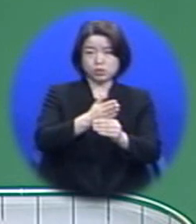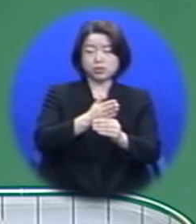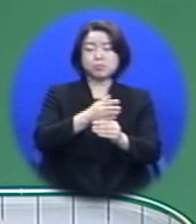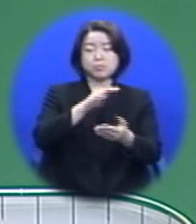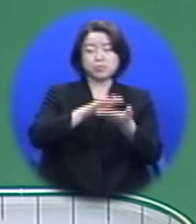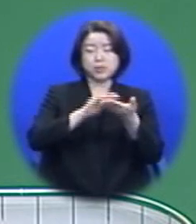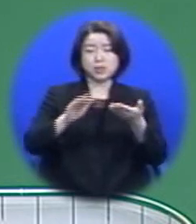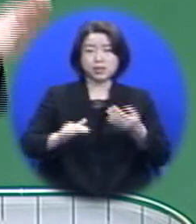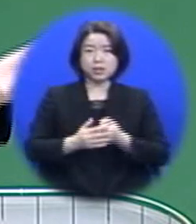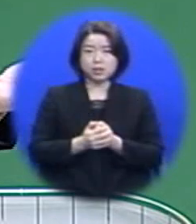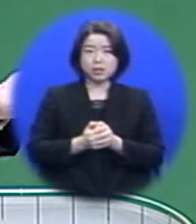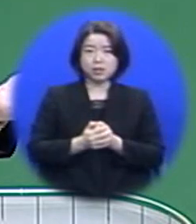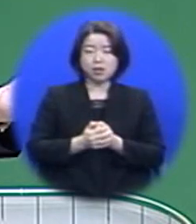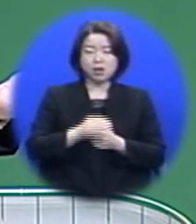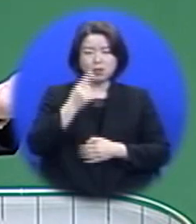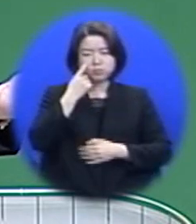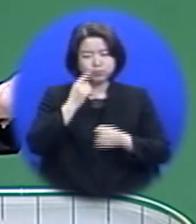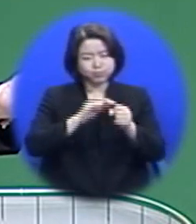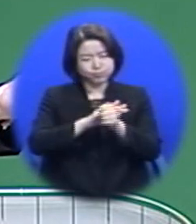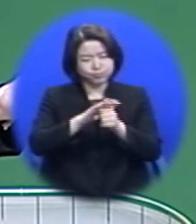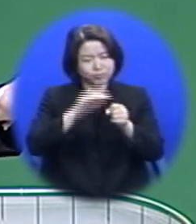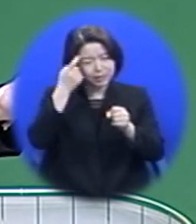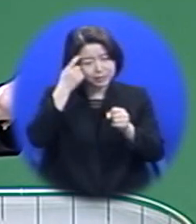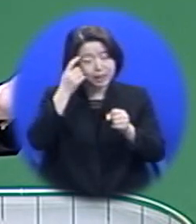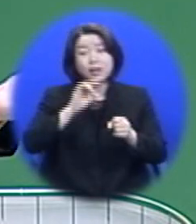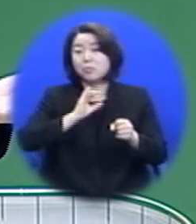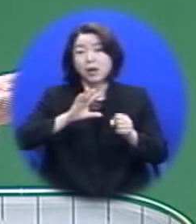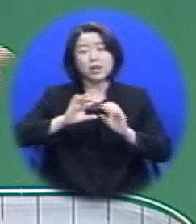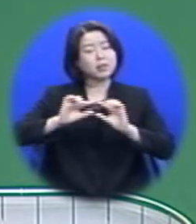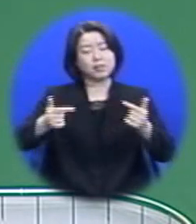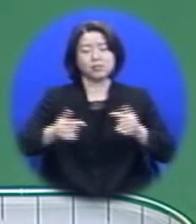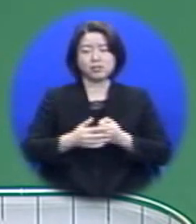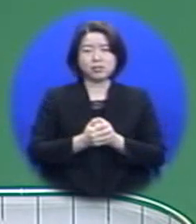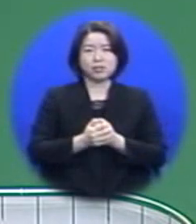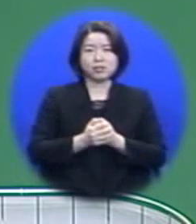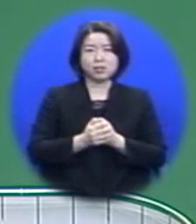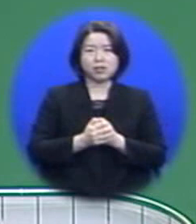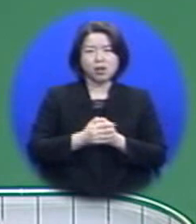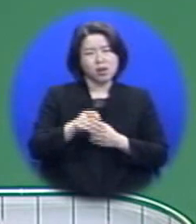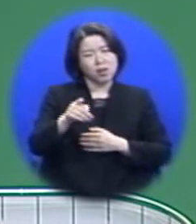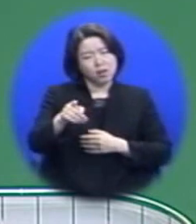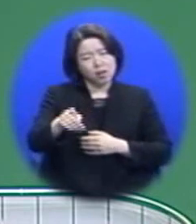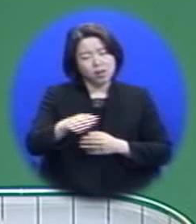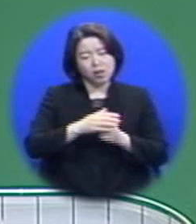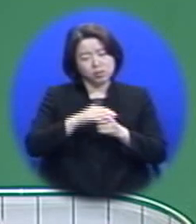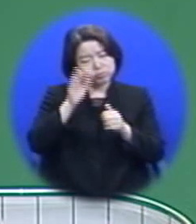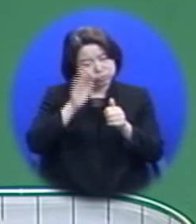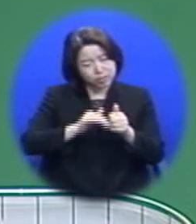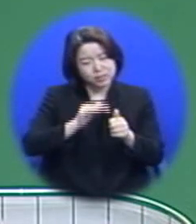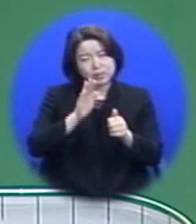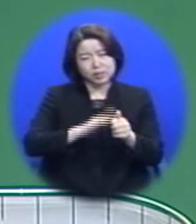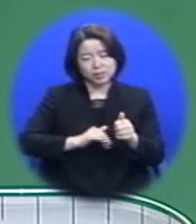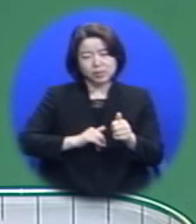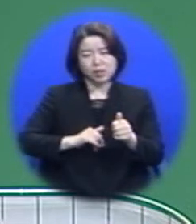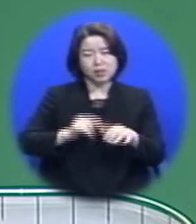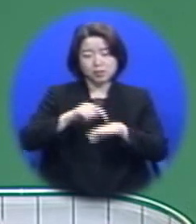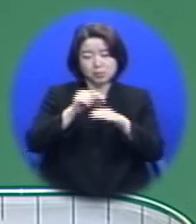핵심입니다 불쌍하게 여기는 거 아닙니다 안 안 됐다고 동정하는 것만도